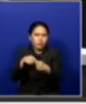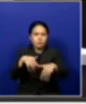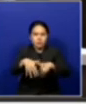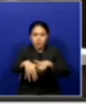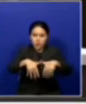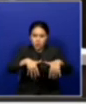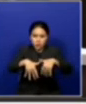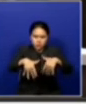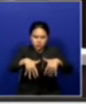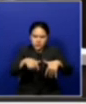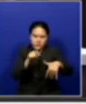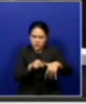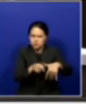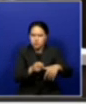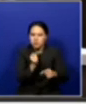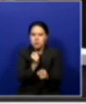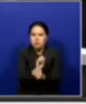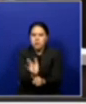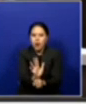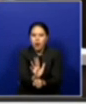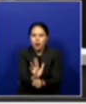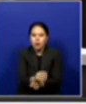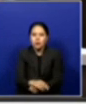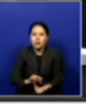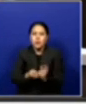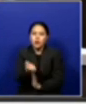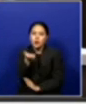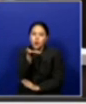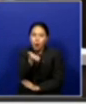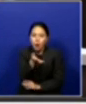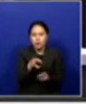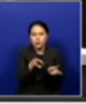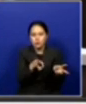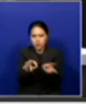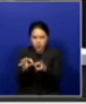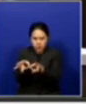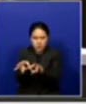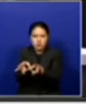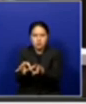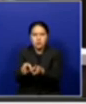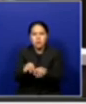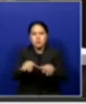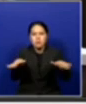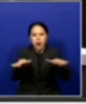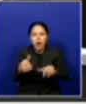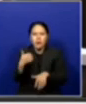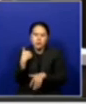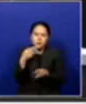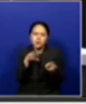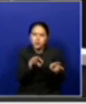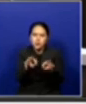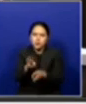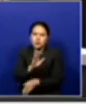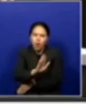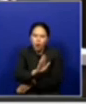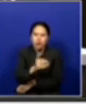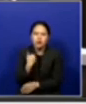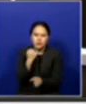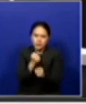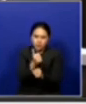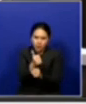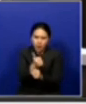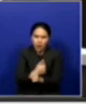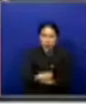ทำให้ครับร้องขอให้ท่านใช้วิธีการปกติซึ่งมีเยอะแยะเลยครับที่ท่านทำได้รัฐธรรมนูญมาตร